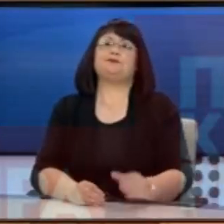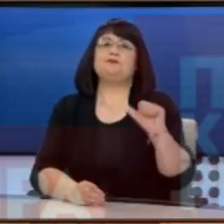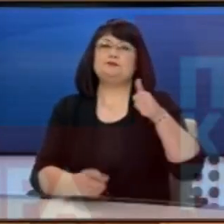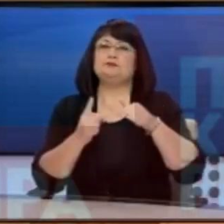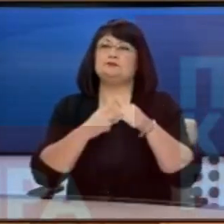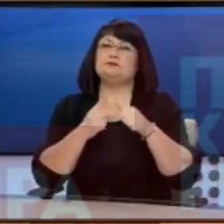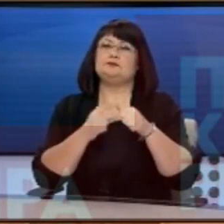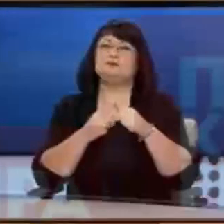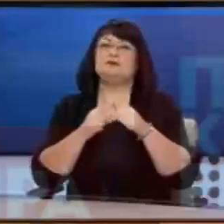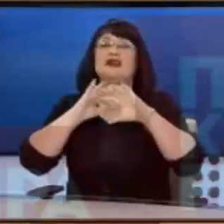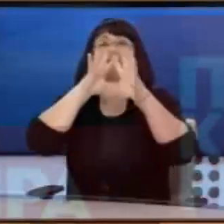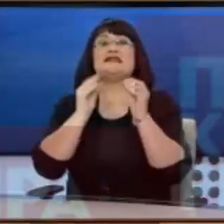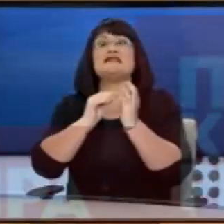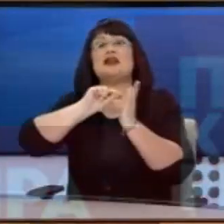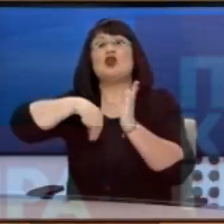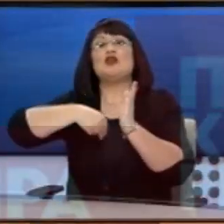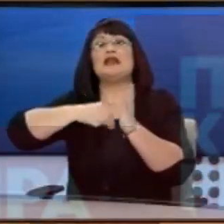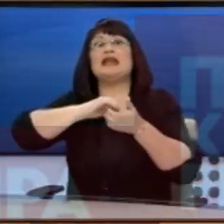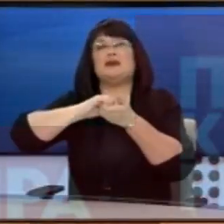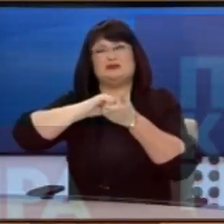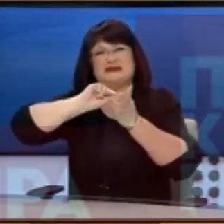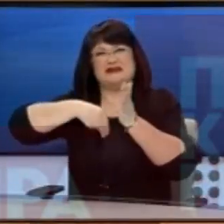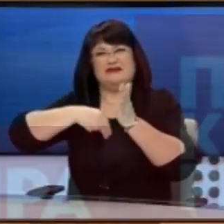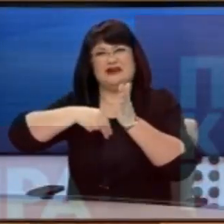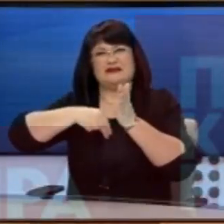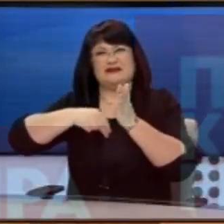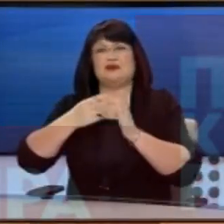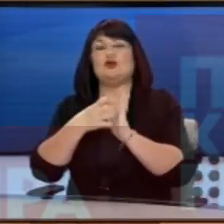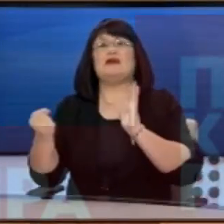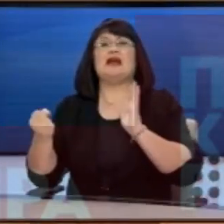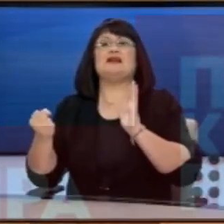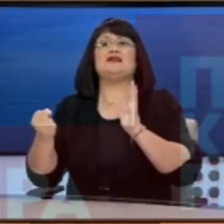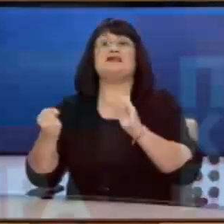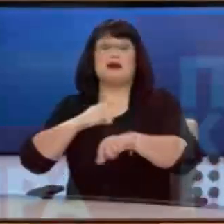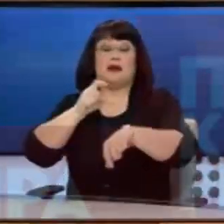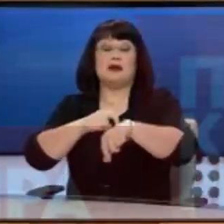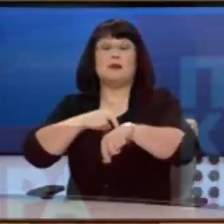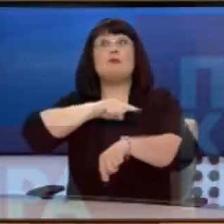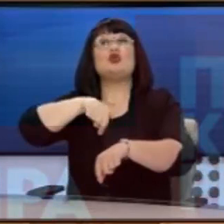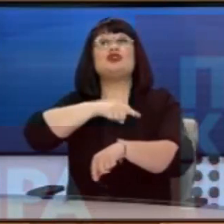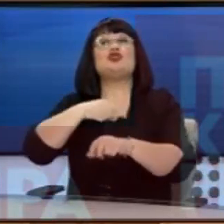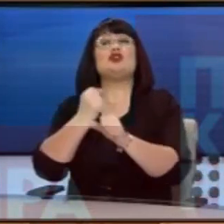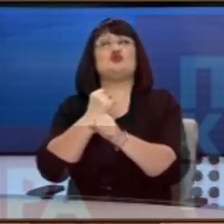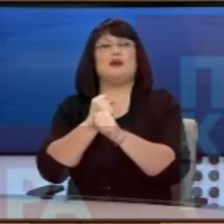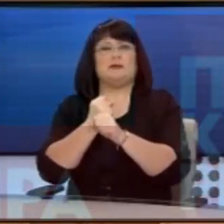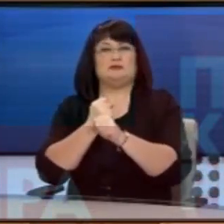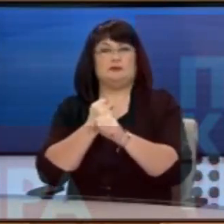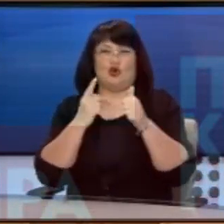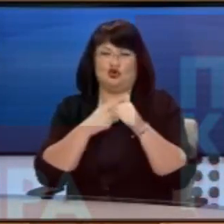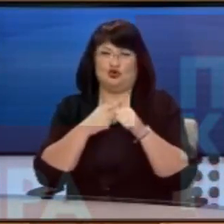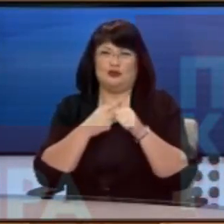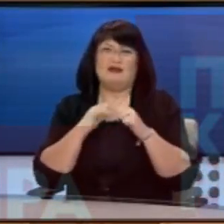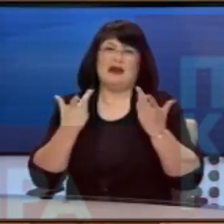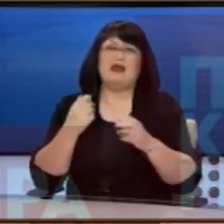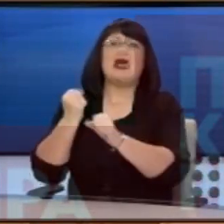Πρώτον, αφαιρείται η συλλογική σύμβαση ως προϋπόθεση για τη διευθέτηση του χρόνου εργασίας. Δηλαδή,